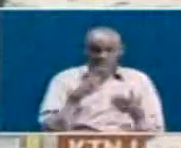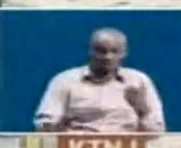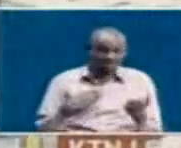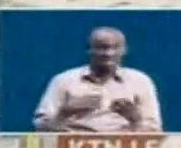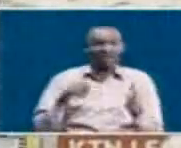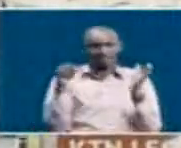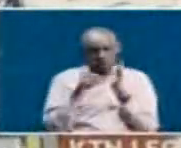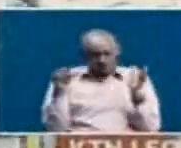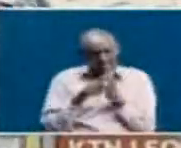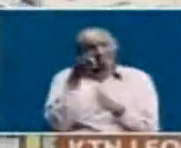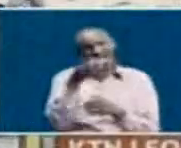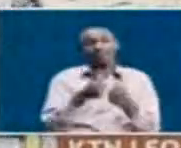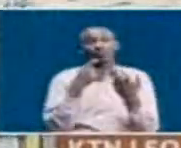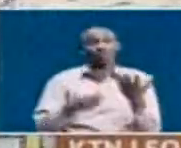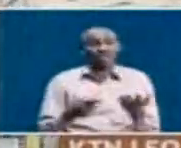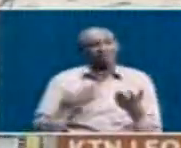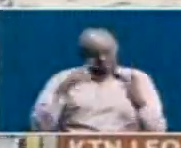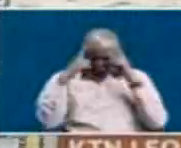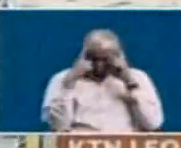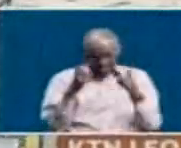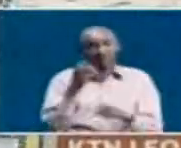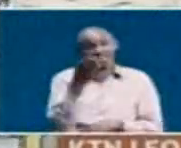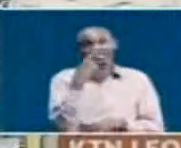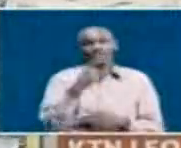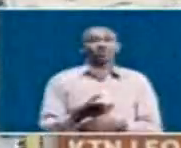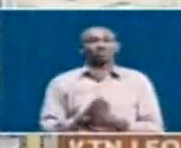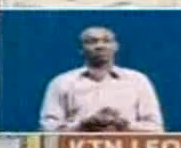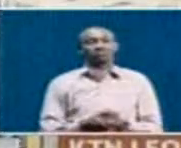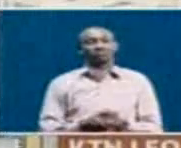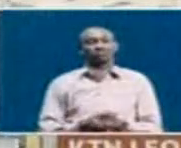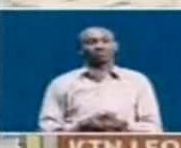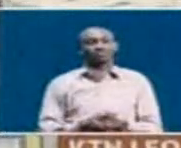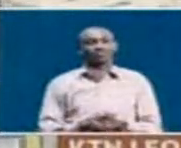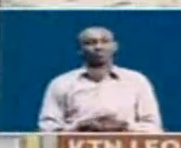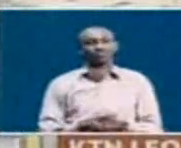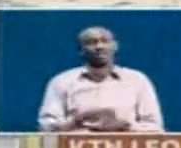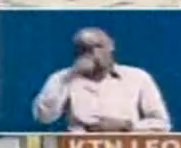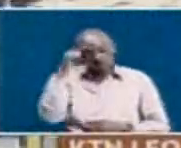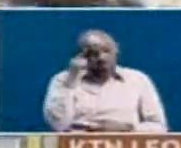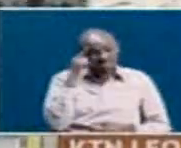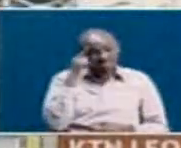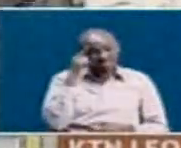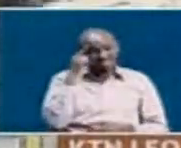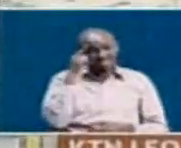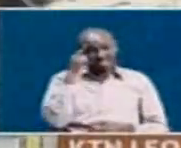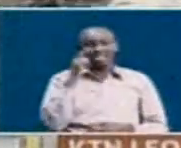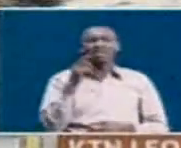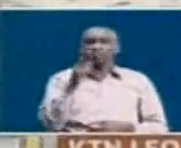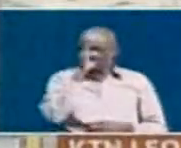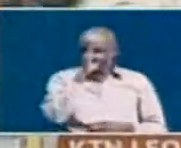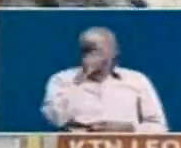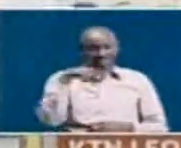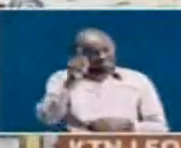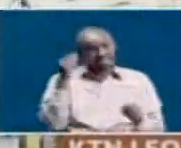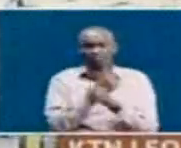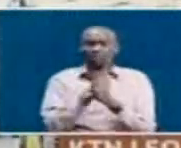ile impunity itakuwa hapa, mimi nitaka kusema I'm not going to be able to handle it. Kwa sababu askari hawafikii, kama askari